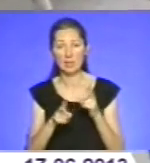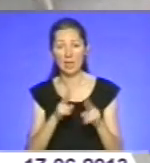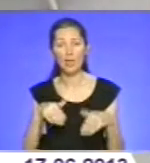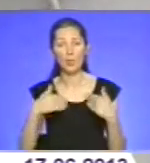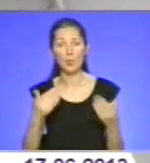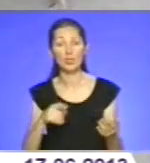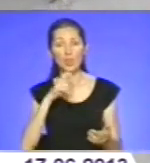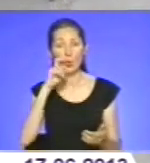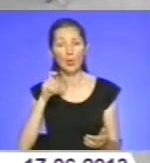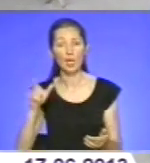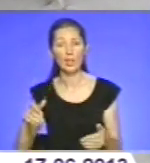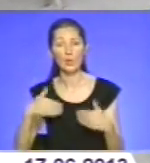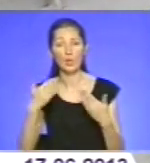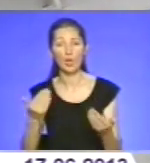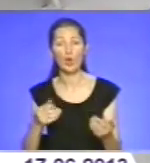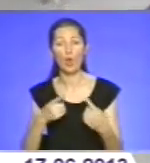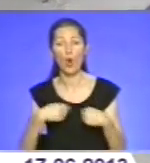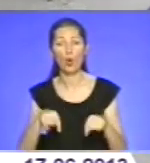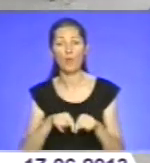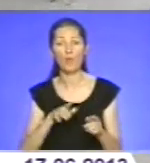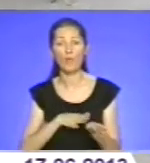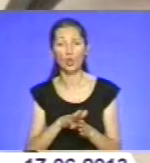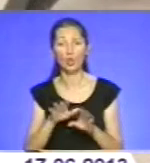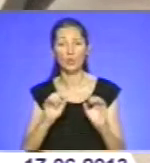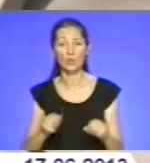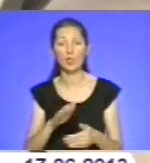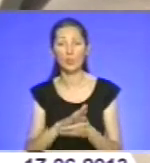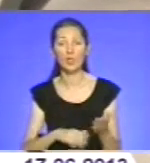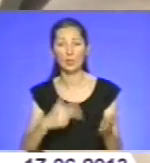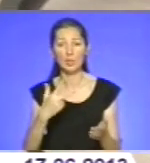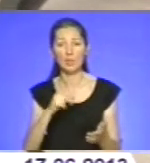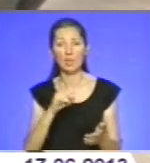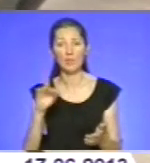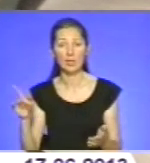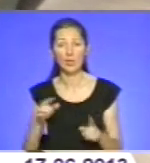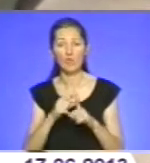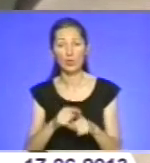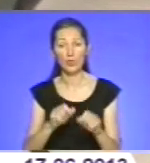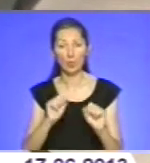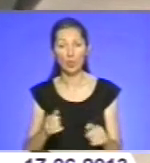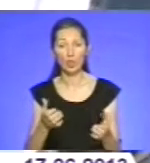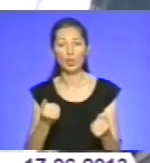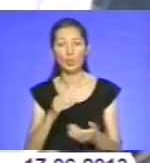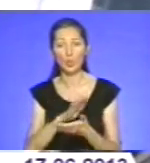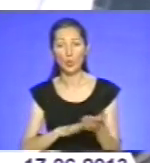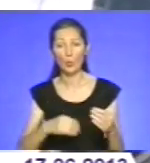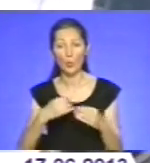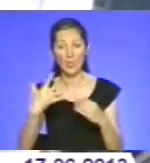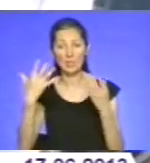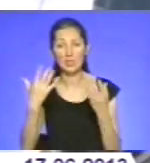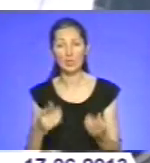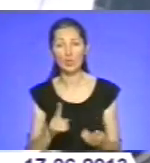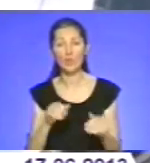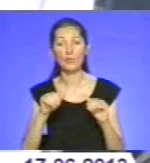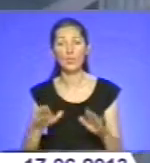органам виконавчої влади протягом 10-15 хвилин. Відповіді на них можна отримати протягом 15 днів. Проте, щоб вирішити